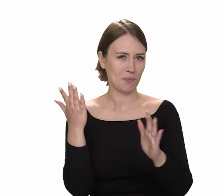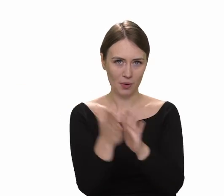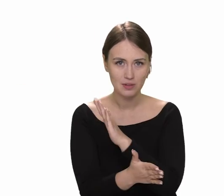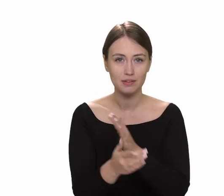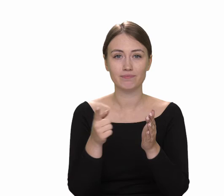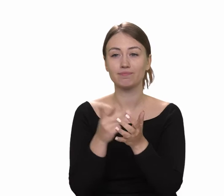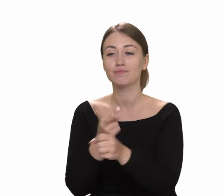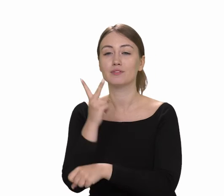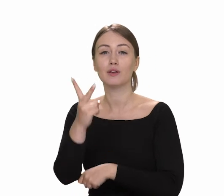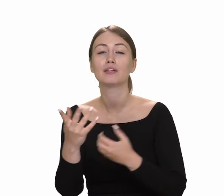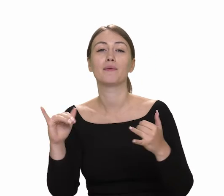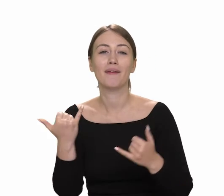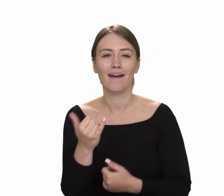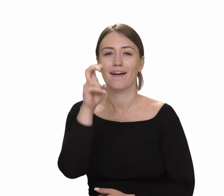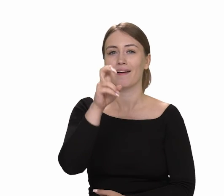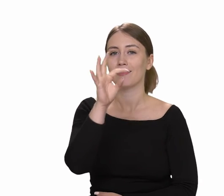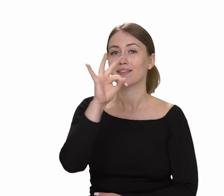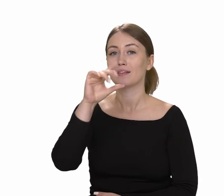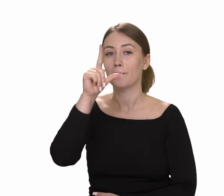Dostęp do niego jest możliwy po wejściu na stronę